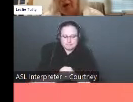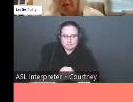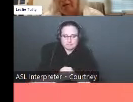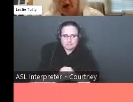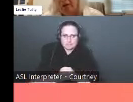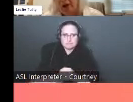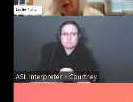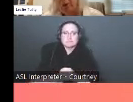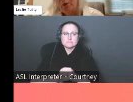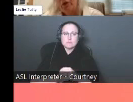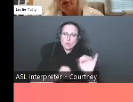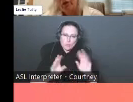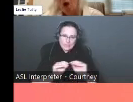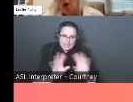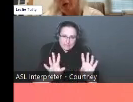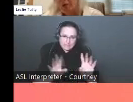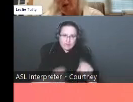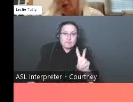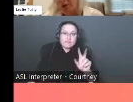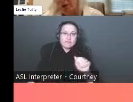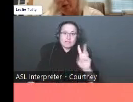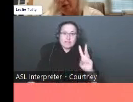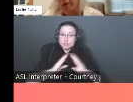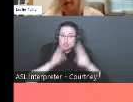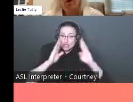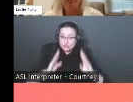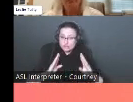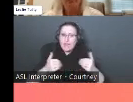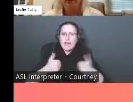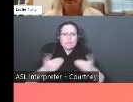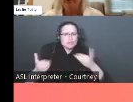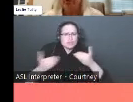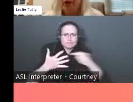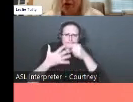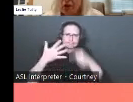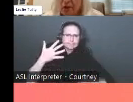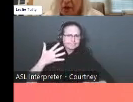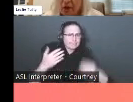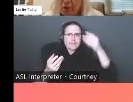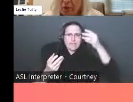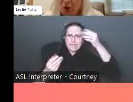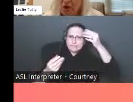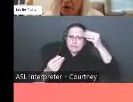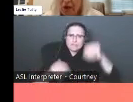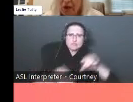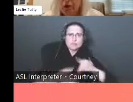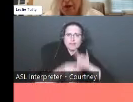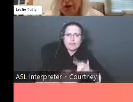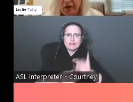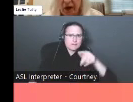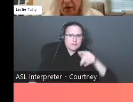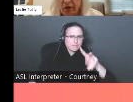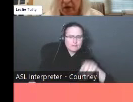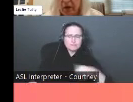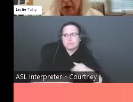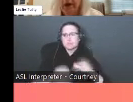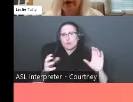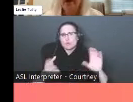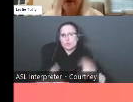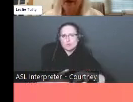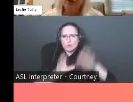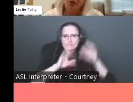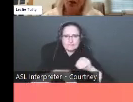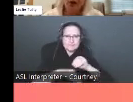années 1980. Il y a donc un écart là. En fait, pour être tout à fait clair, les refuges offrent de